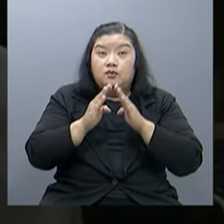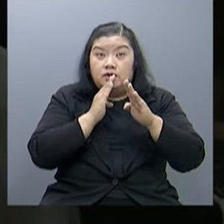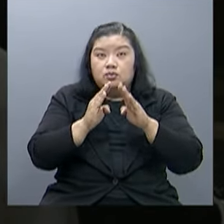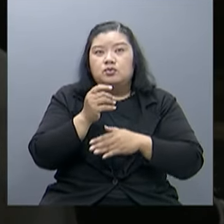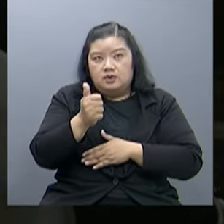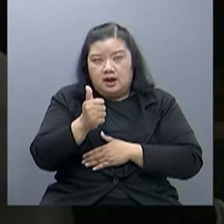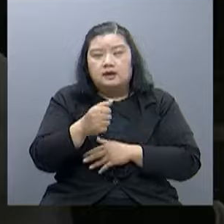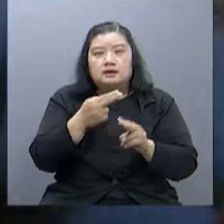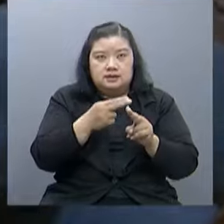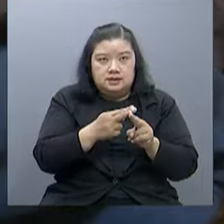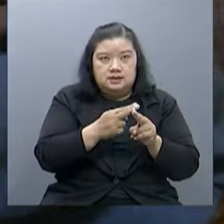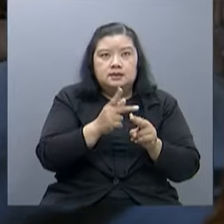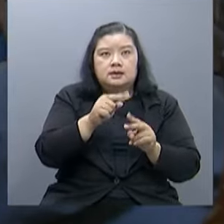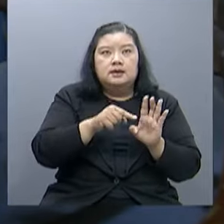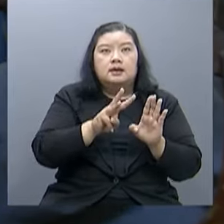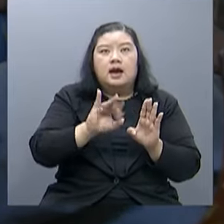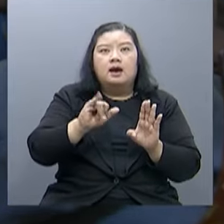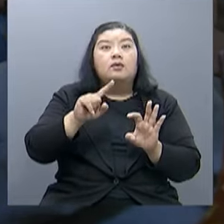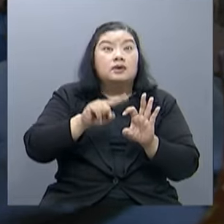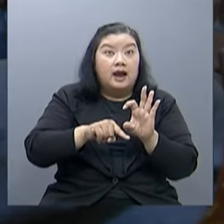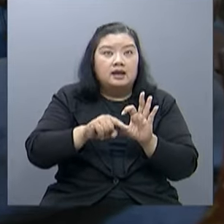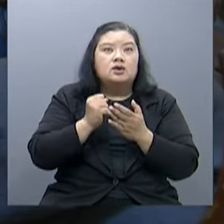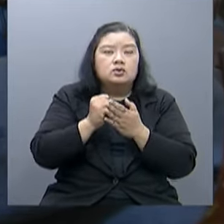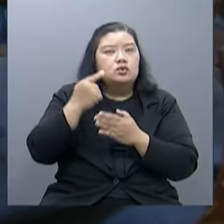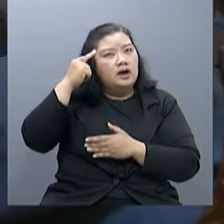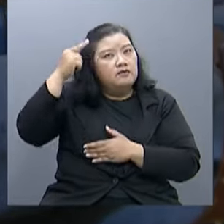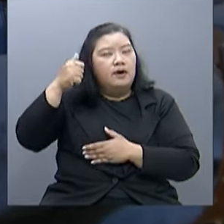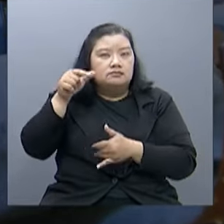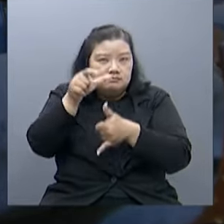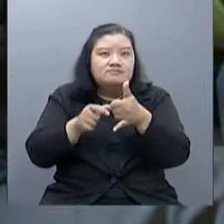ก้าวไถปั่นสารฝันน้องคนดีค่ะ